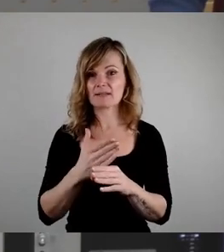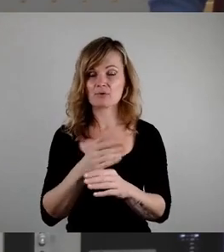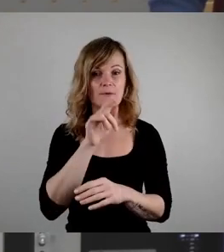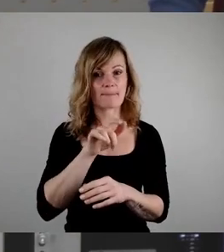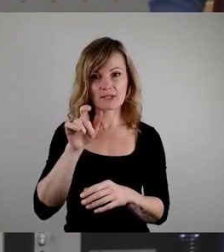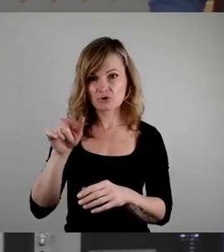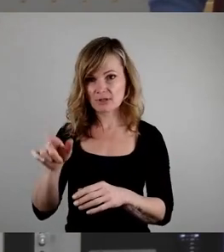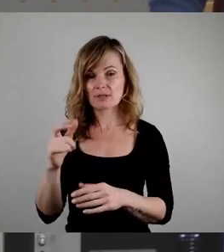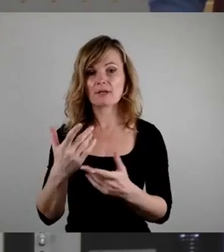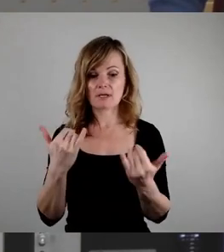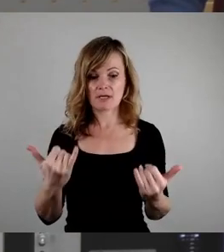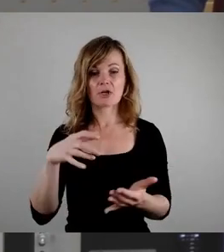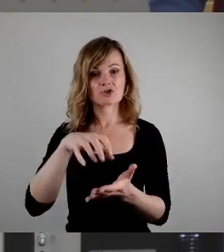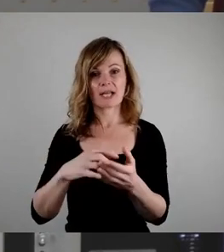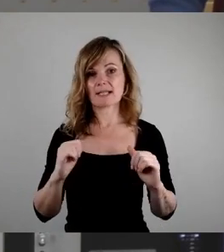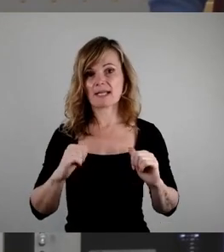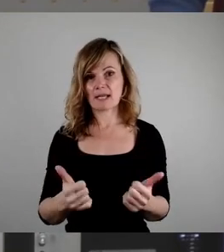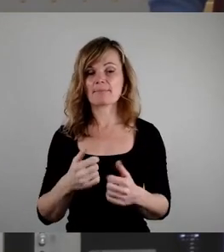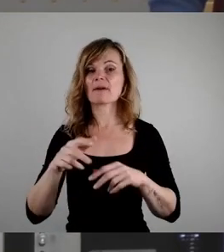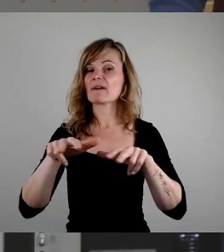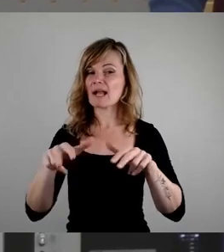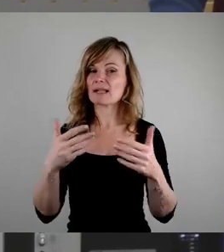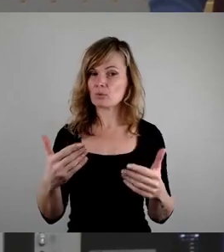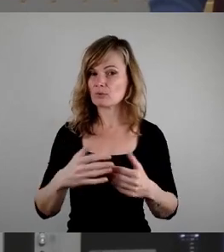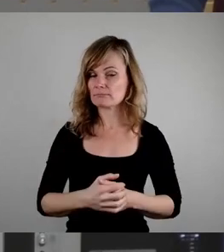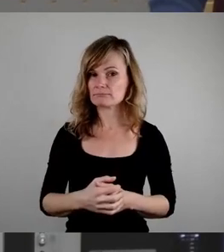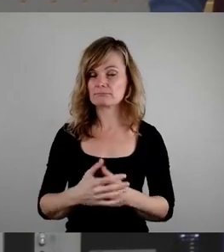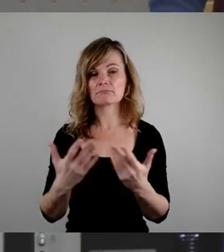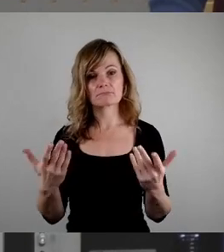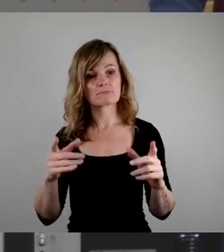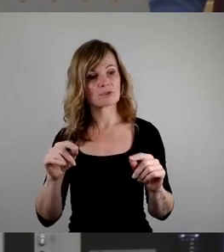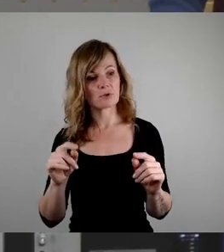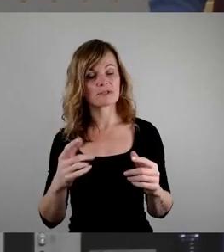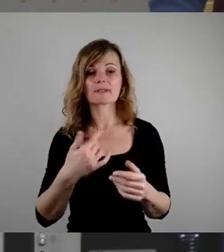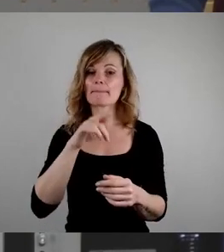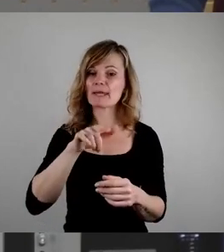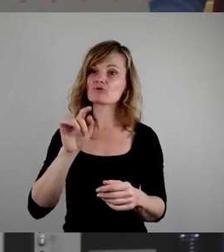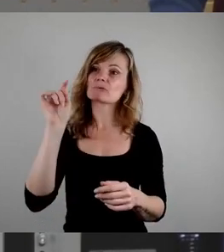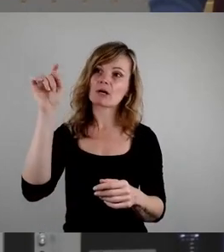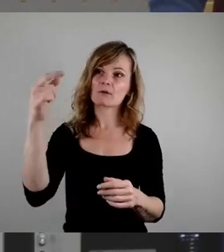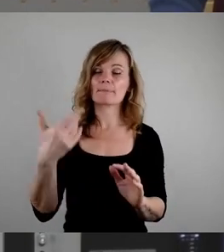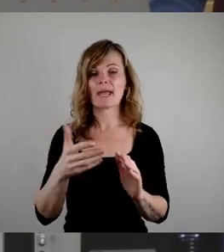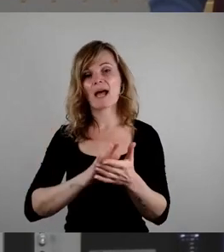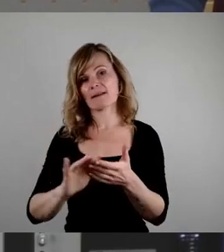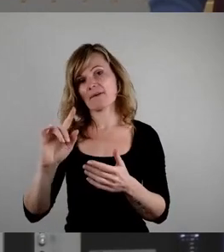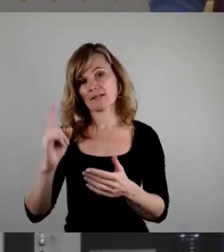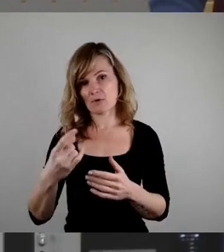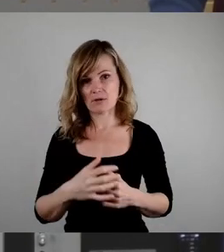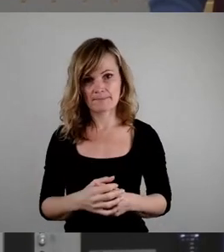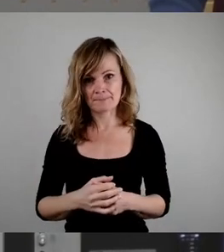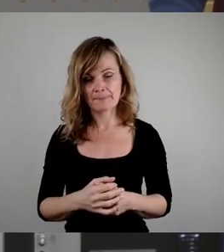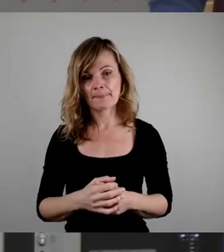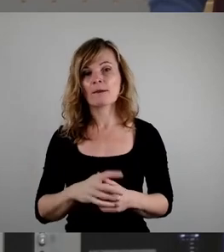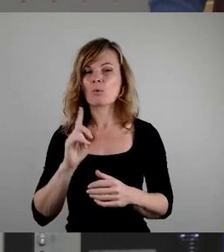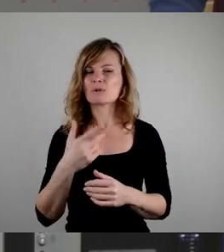die in der Stadt leben, und der Verwaltung, also dass die Menschen da draußen als einfacher haben und vor allem, dass die Spielregeln